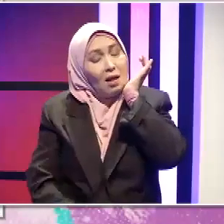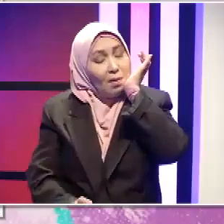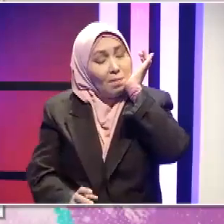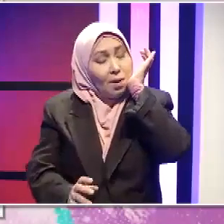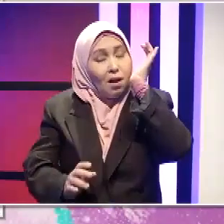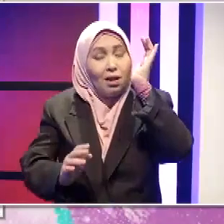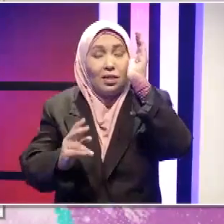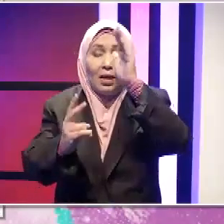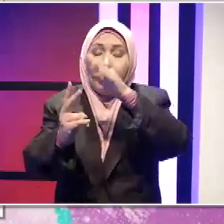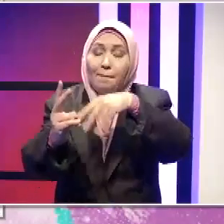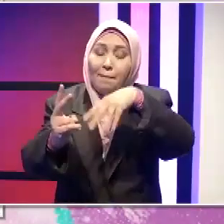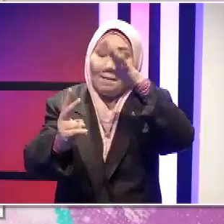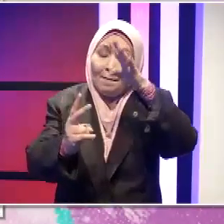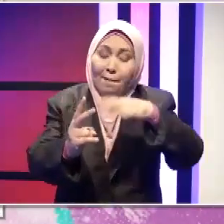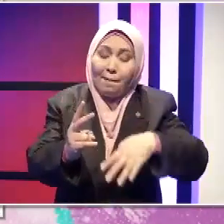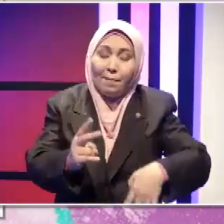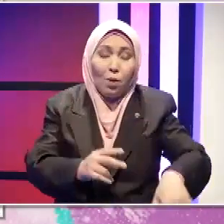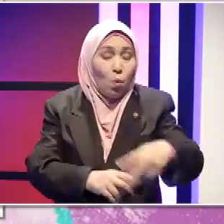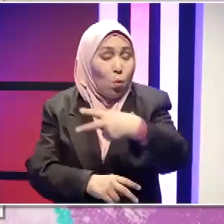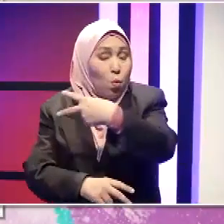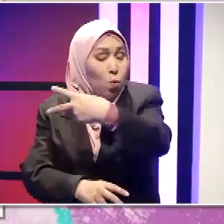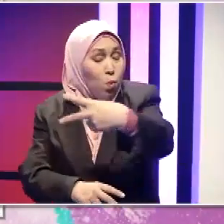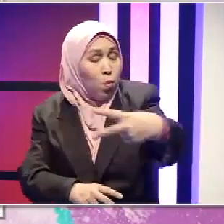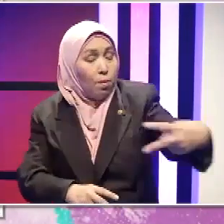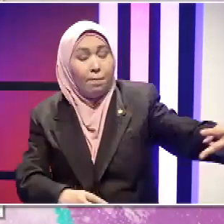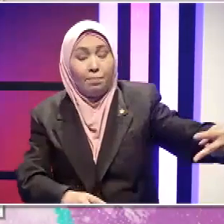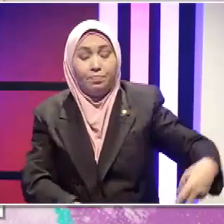munoz full song I